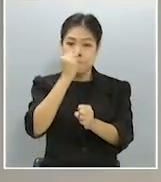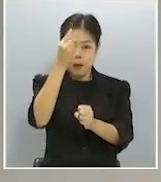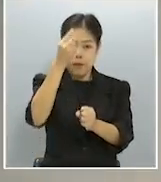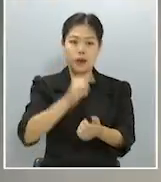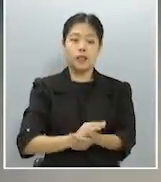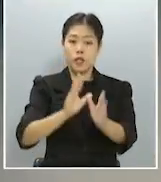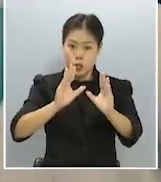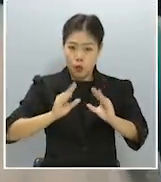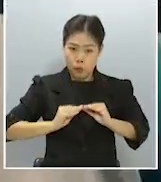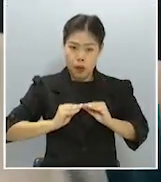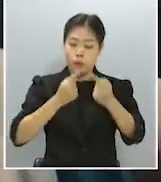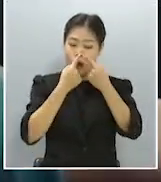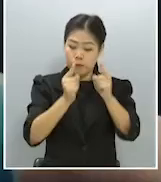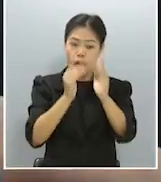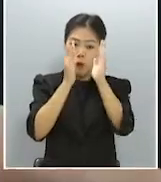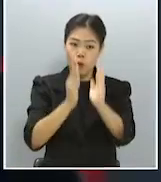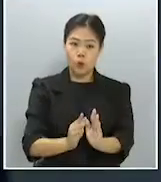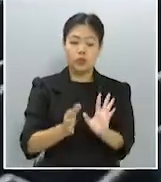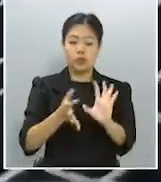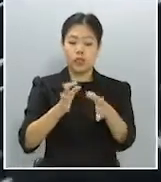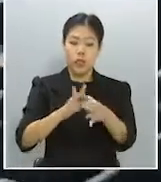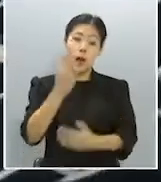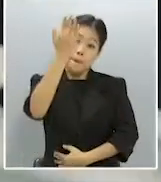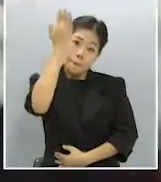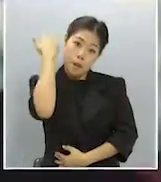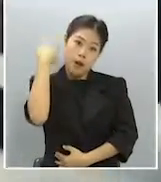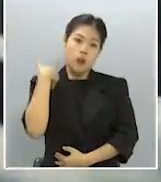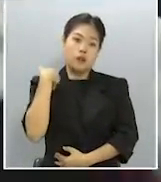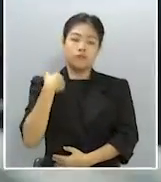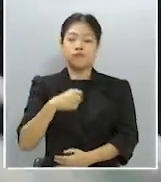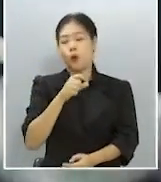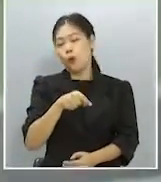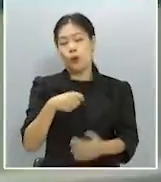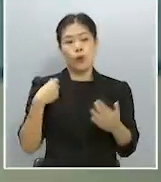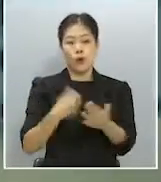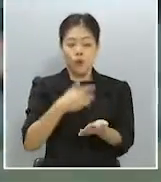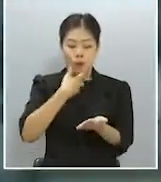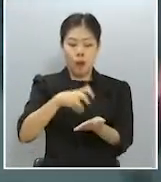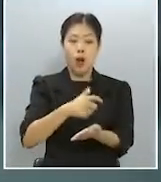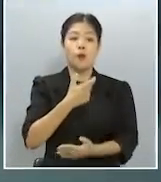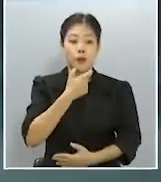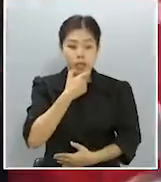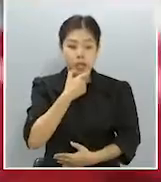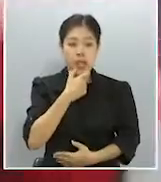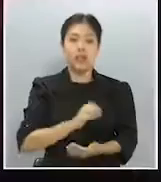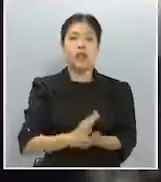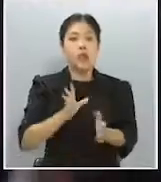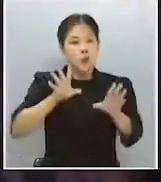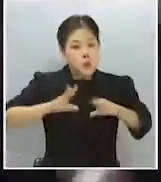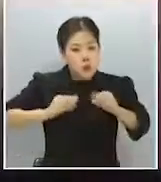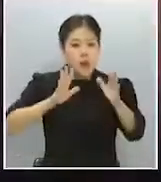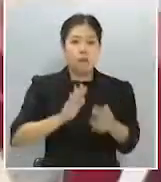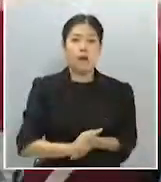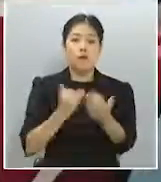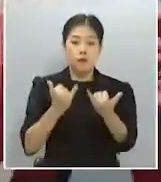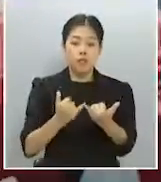อมรับในความแตกต่างของนักกีฬาผิดกับสมัยอดีตที่นักกีฬาต้องเสียสปอนเซอร์ไปหลังจากเปิดเผยตัวเองว่าเป็นเกย์ทิมคาลินส์เห็นว่าสปอนเซอร์สมัยนี้ต้